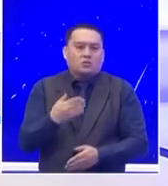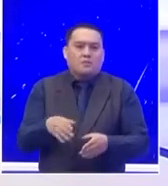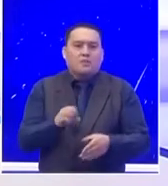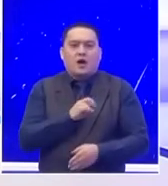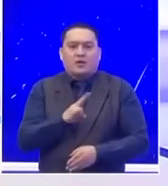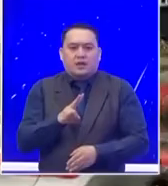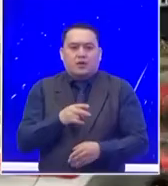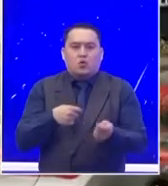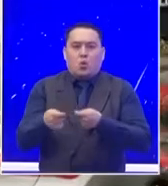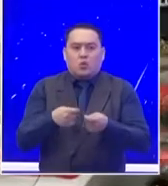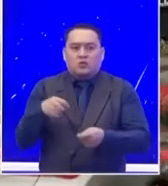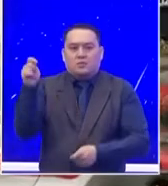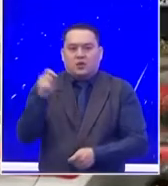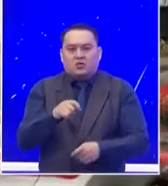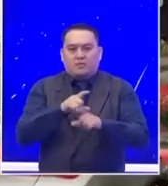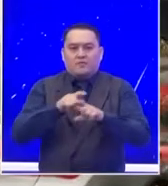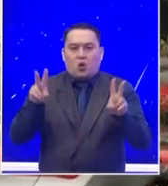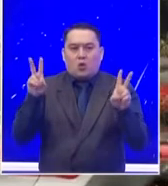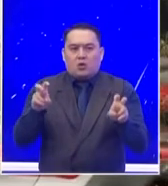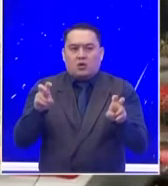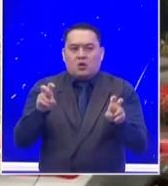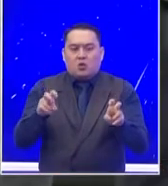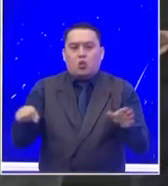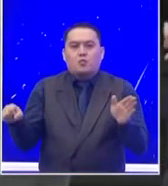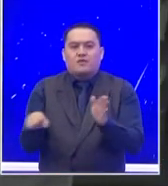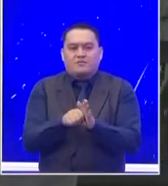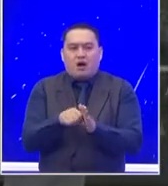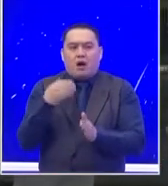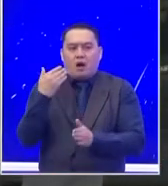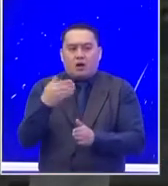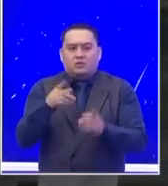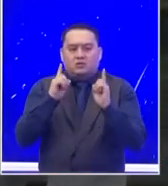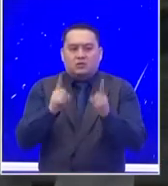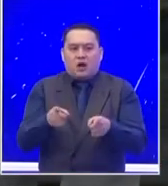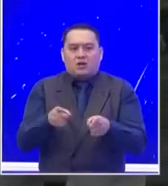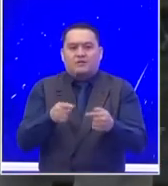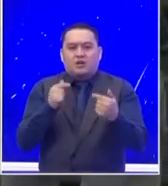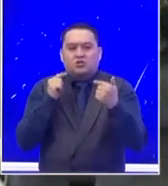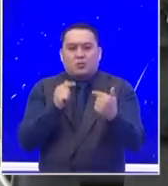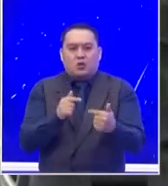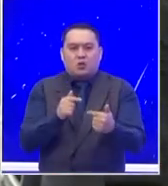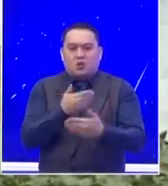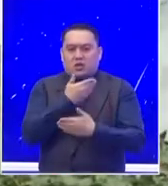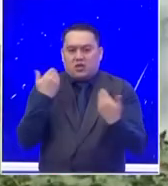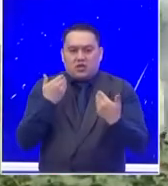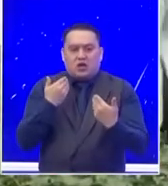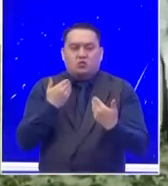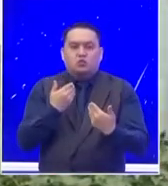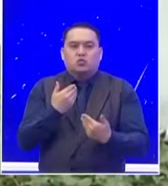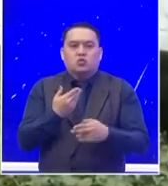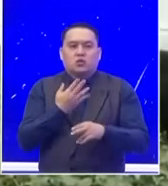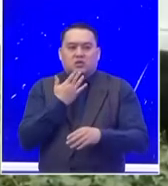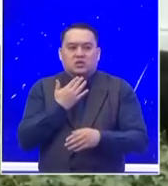Майне. В руках у пришедших плакаты «Расизм убивает», «Солидарность есть сопротивление» и «Нет нацизму».